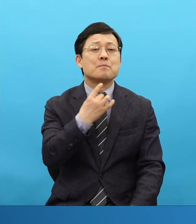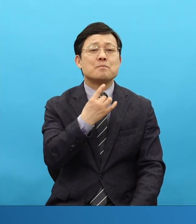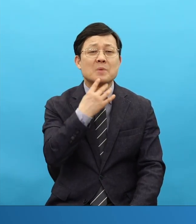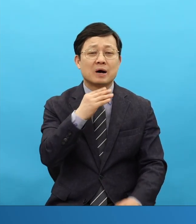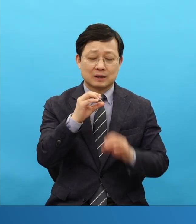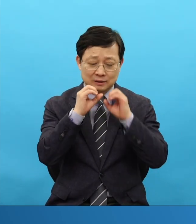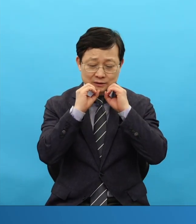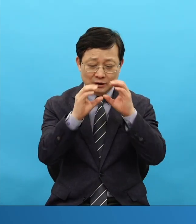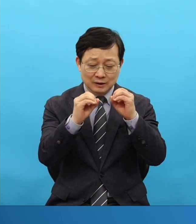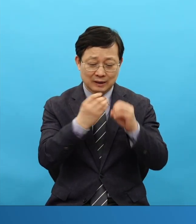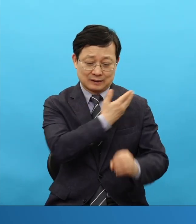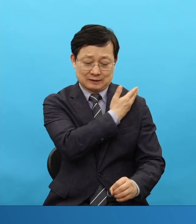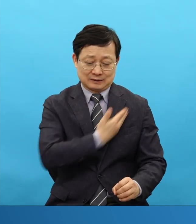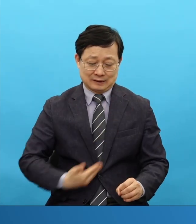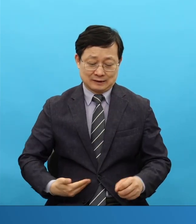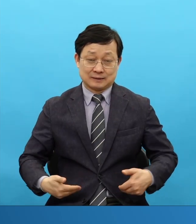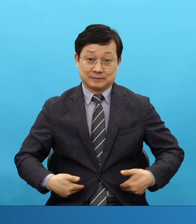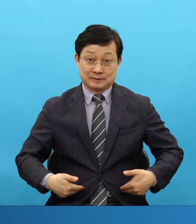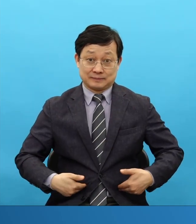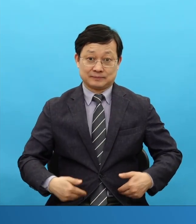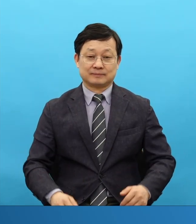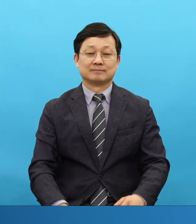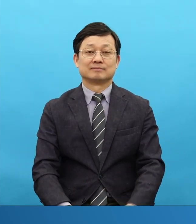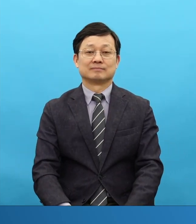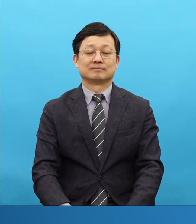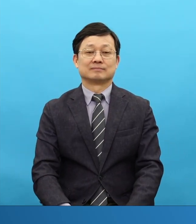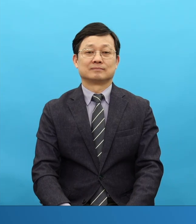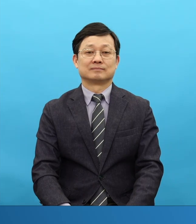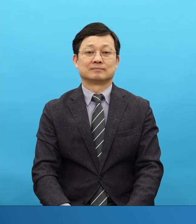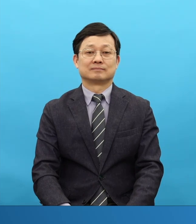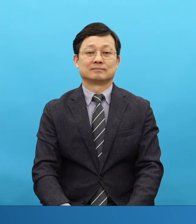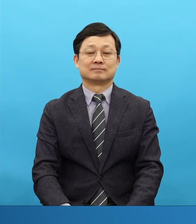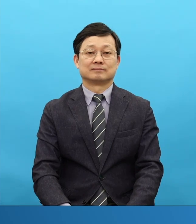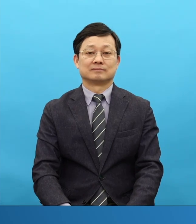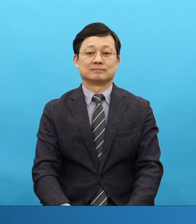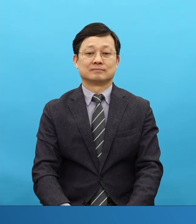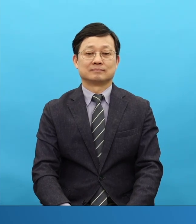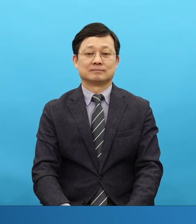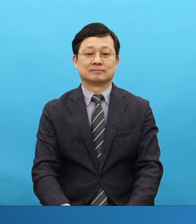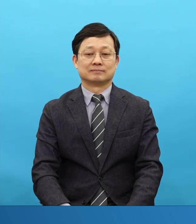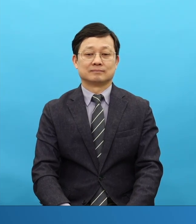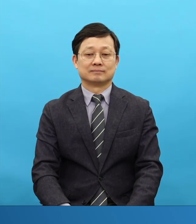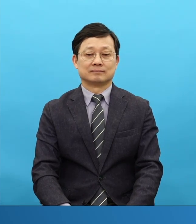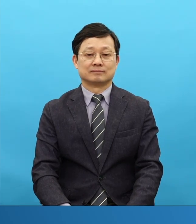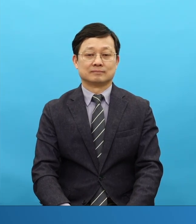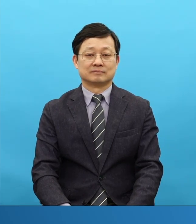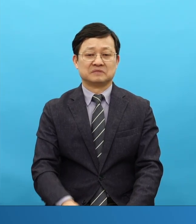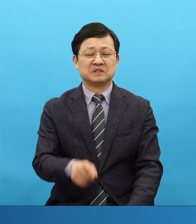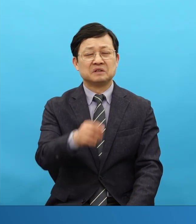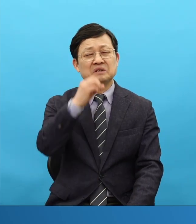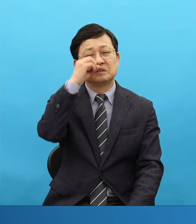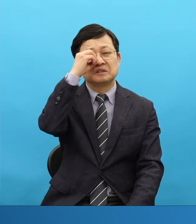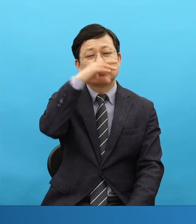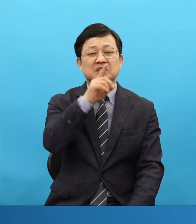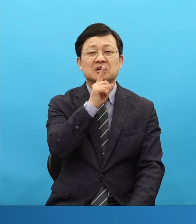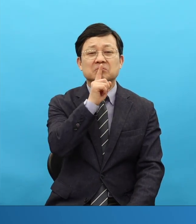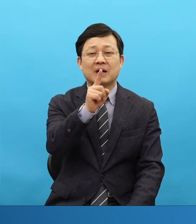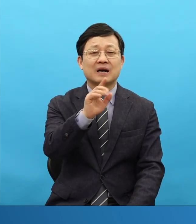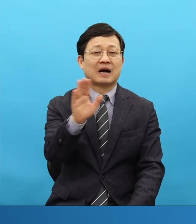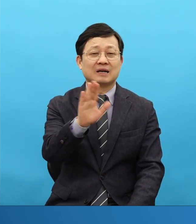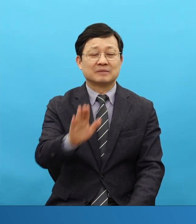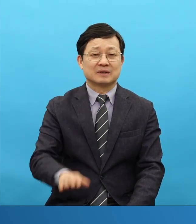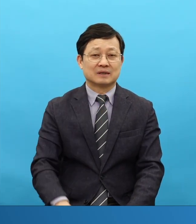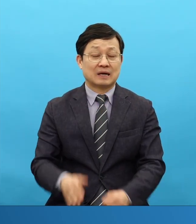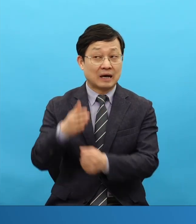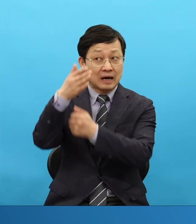we need only the disciples who will testify only the gospel. 이거는 그냥 말이 아닙니다. This isn't just your average word.